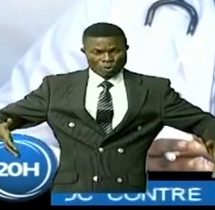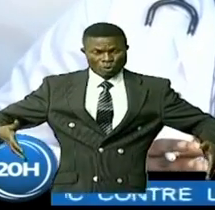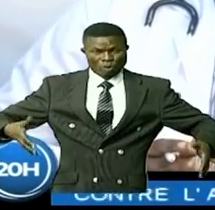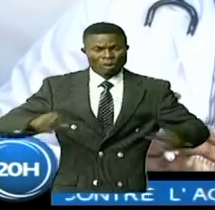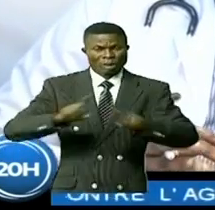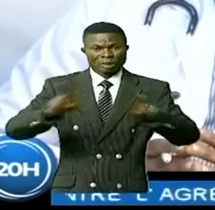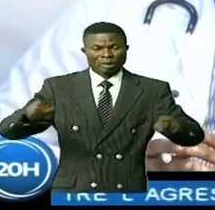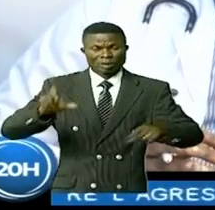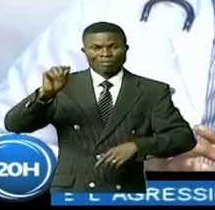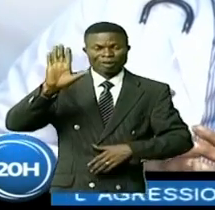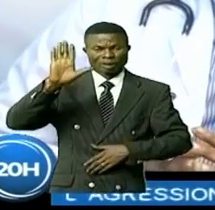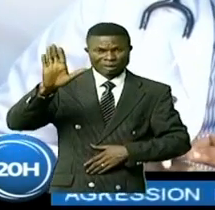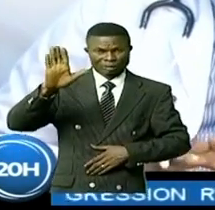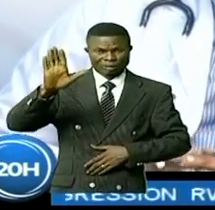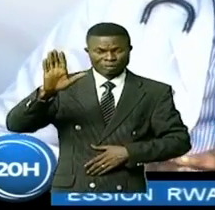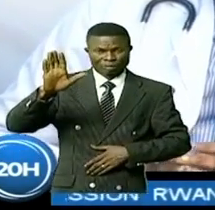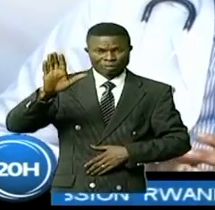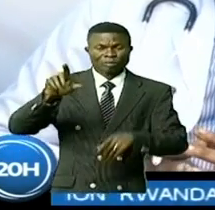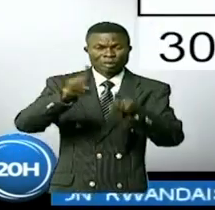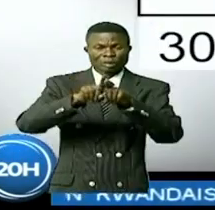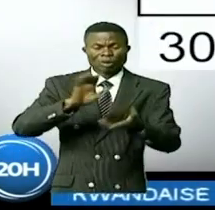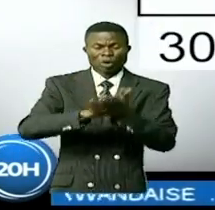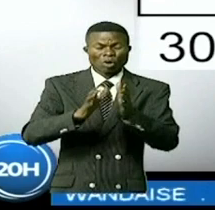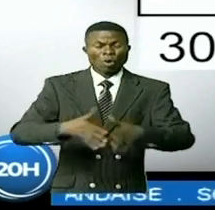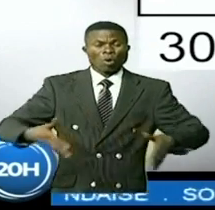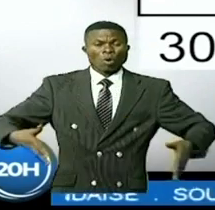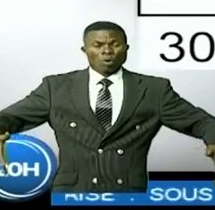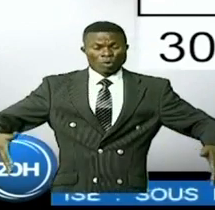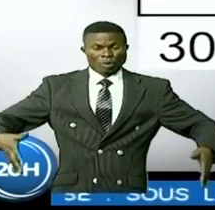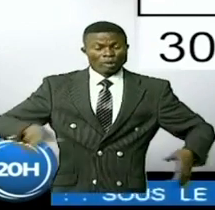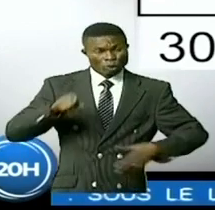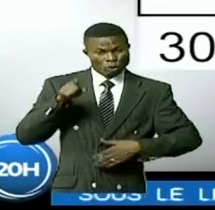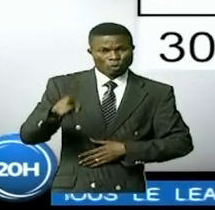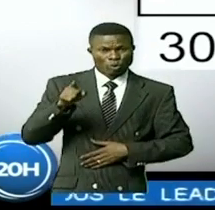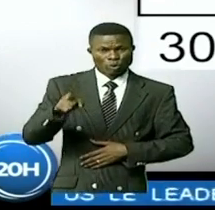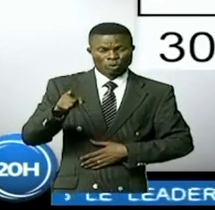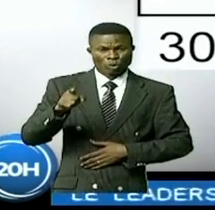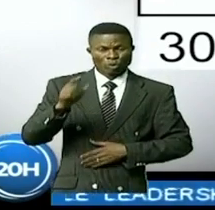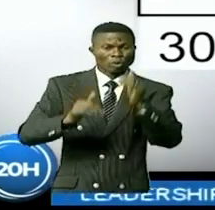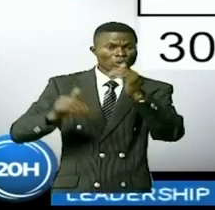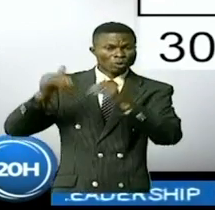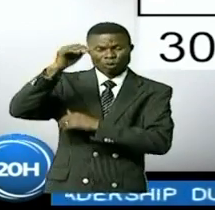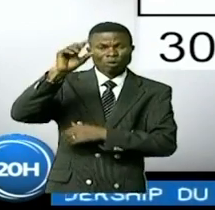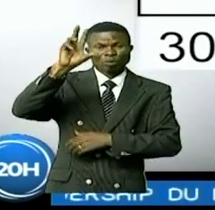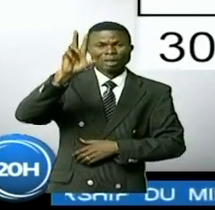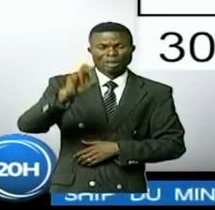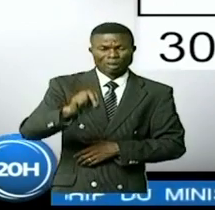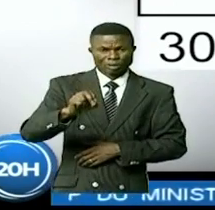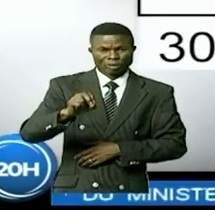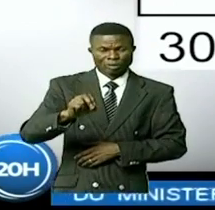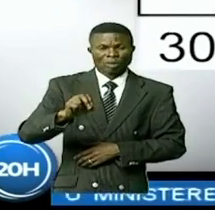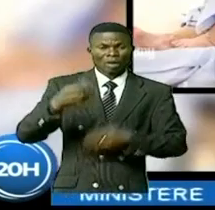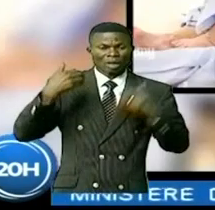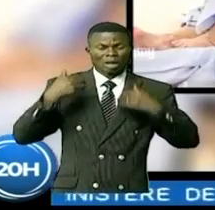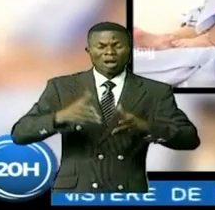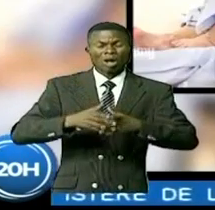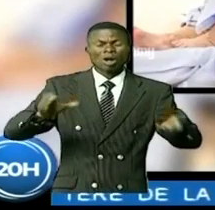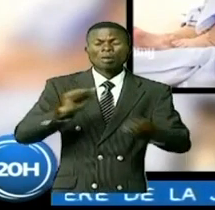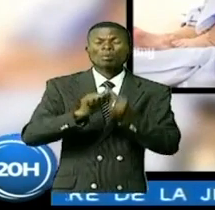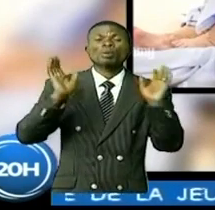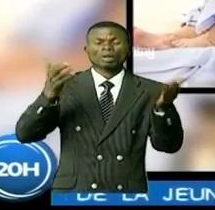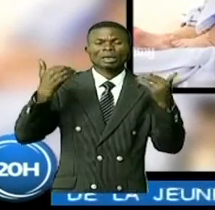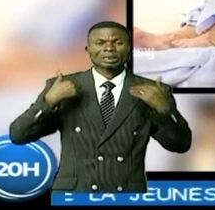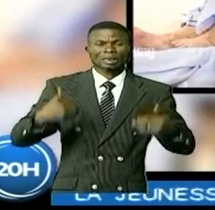à 25 et qu'elle est obèse lorsque celui-ci est supérieur à 30. L'obésité est un vrai problème de